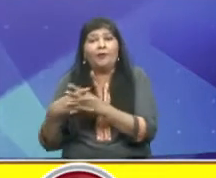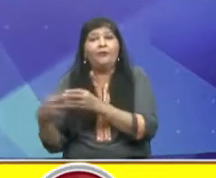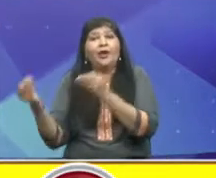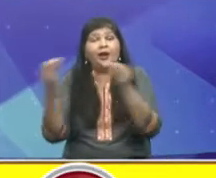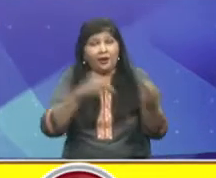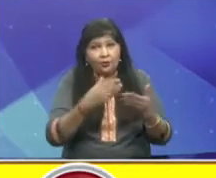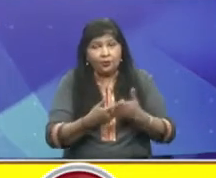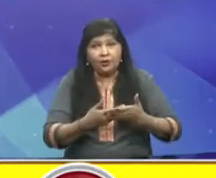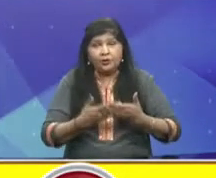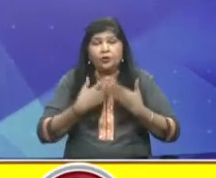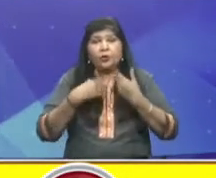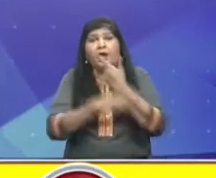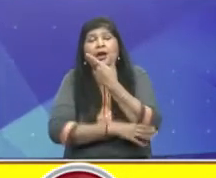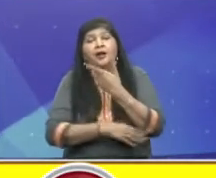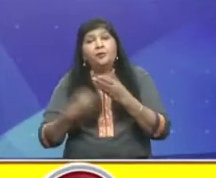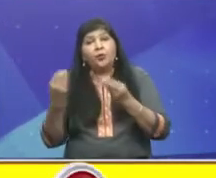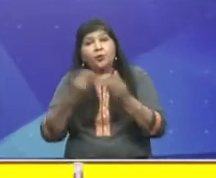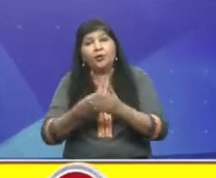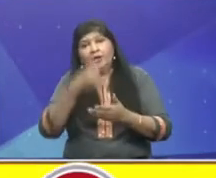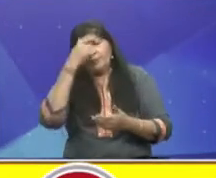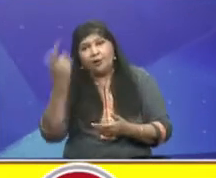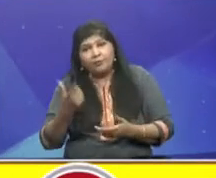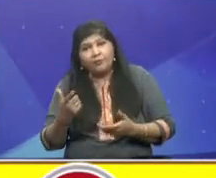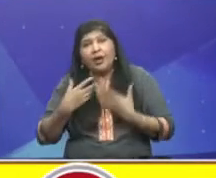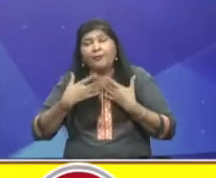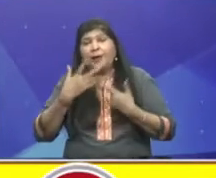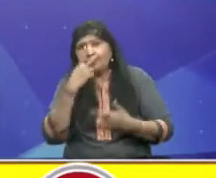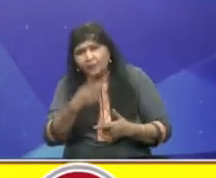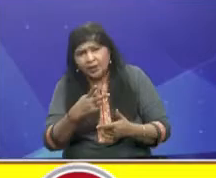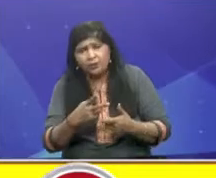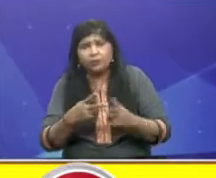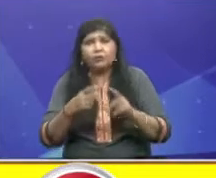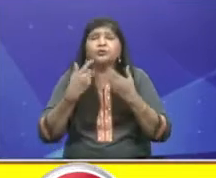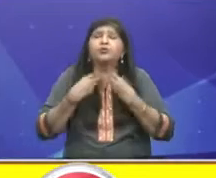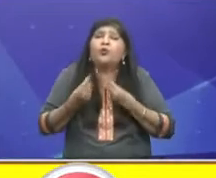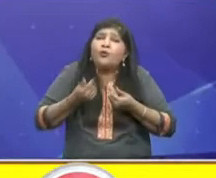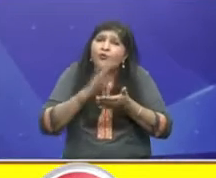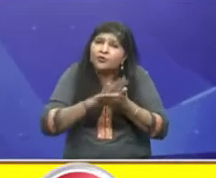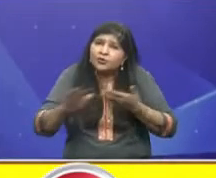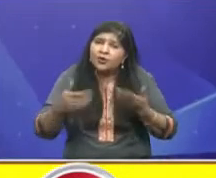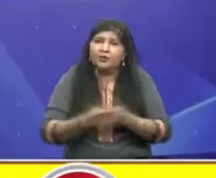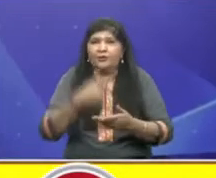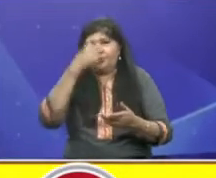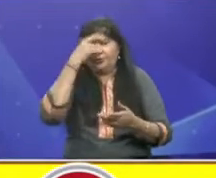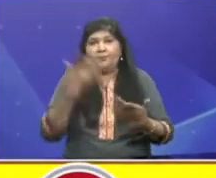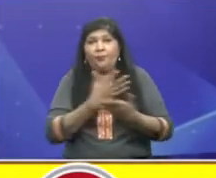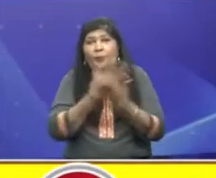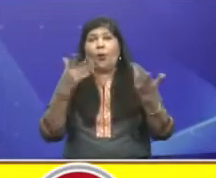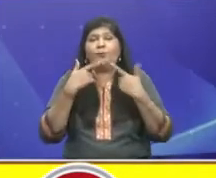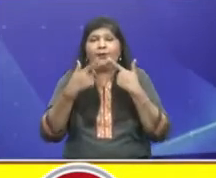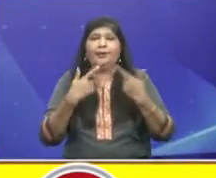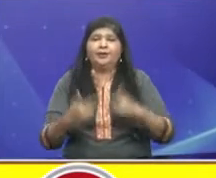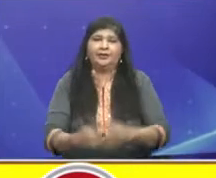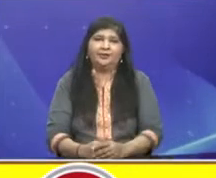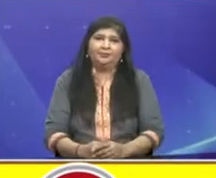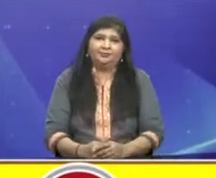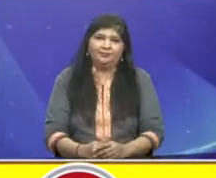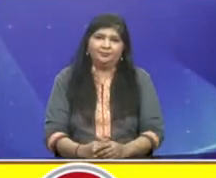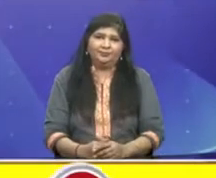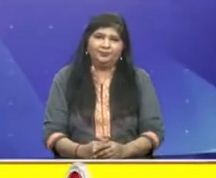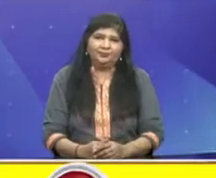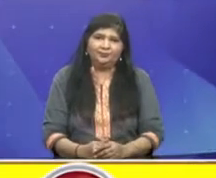क्या। देखिए गरीबों के लिए ये आयुष्मान भारत योजना ये अपने आप में। जी सर, बहुत बढ़िया चीज